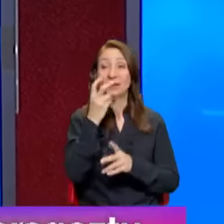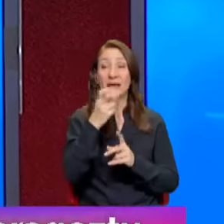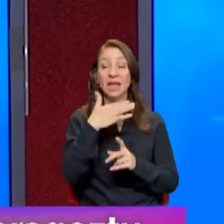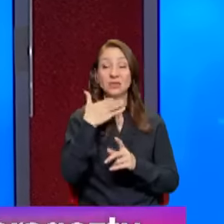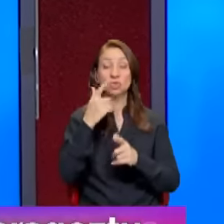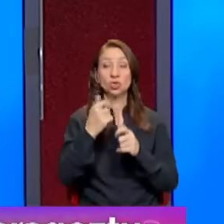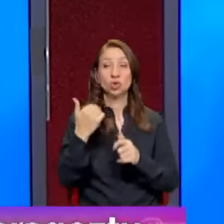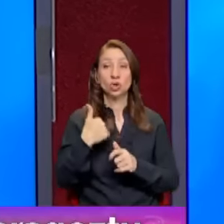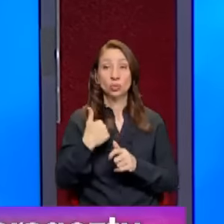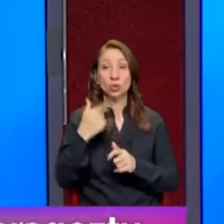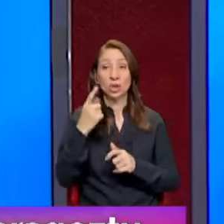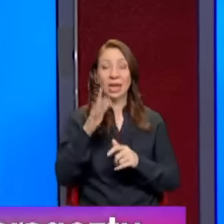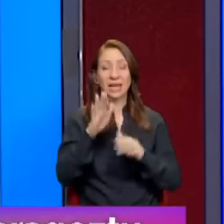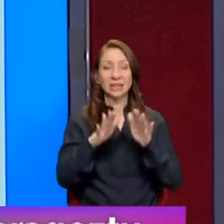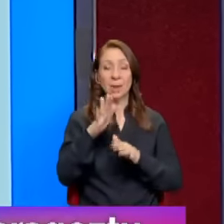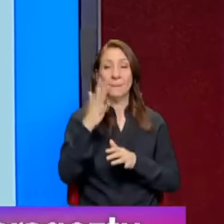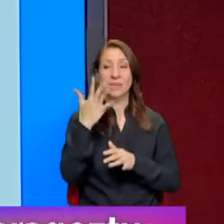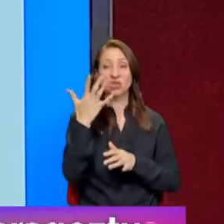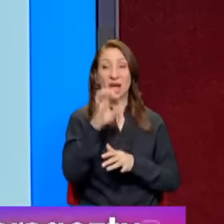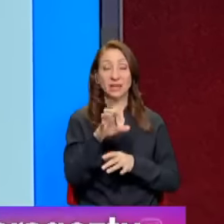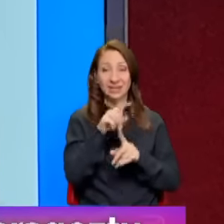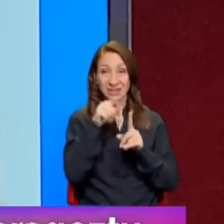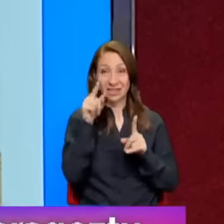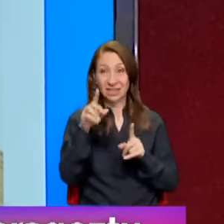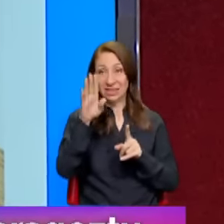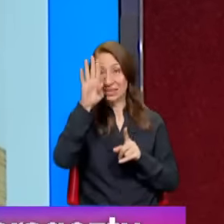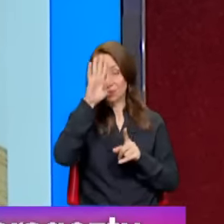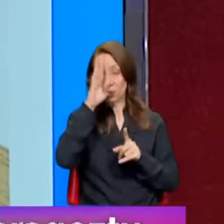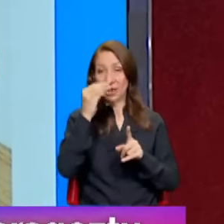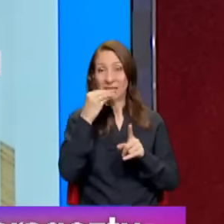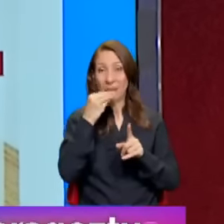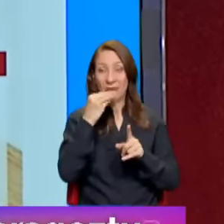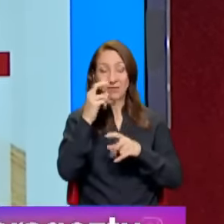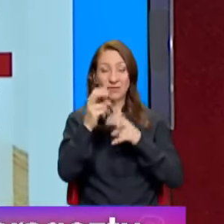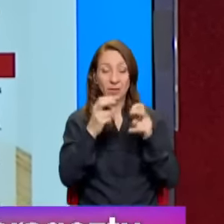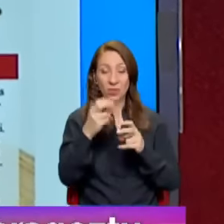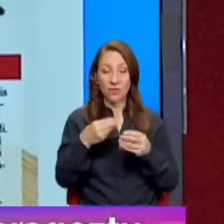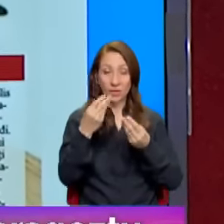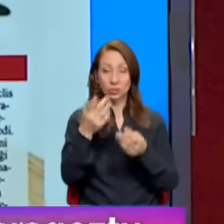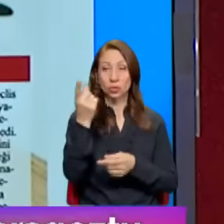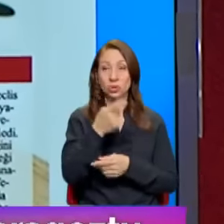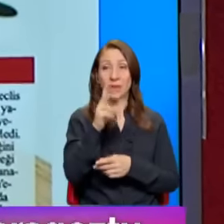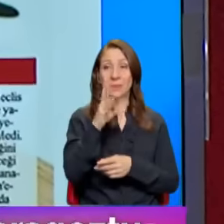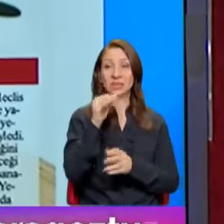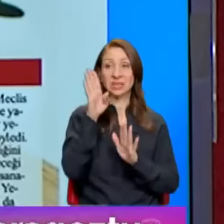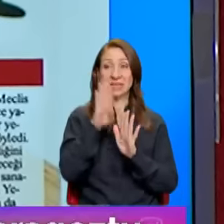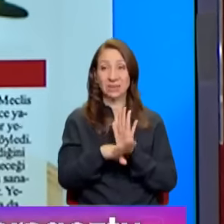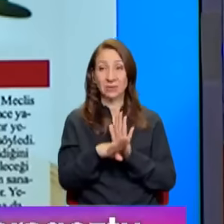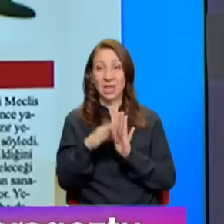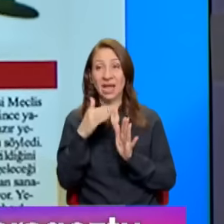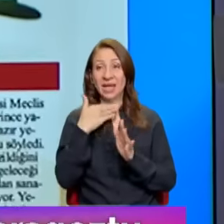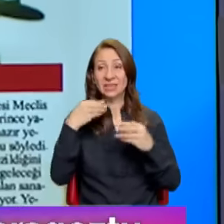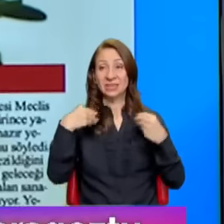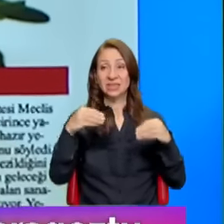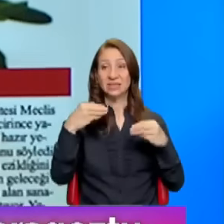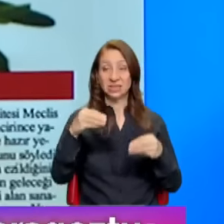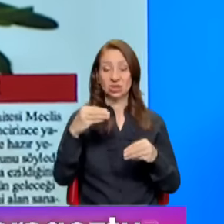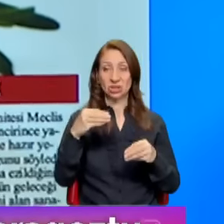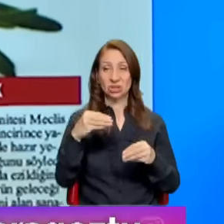Et ve süt kurumunun Yaklaşık 5 aydır İstanbul'daki yemek Sanayiciler sunduğu % 25 indirimli et satış